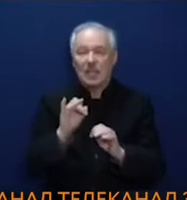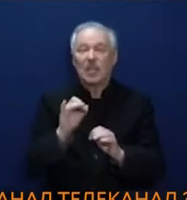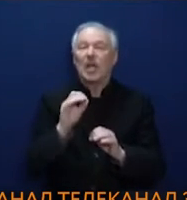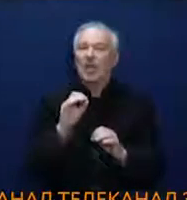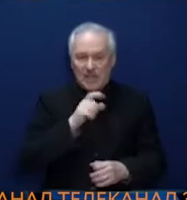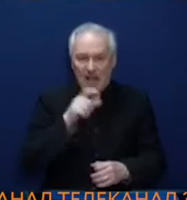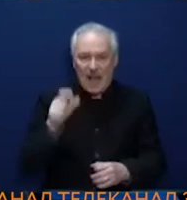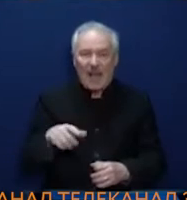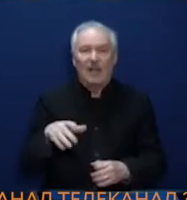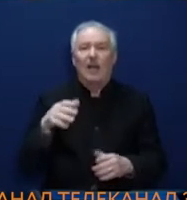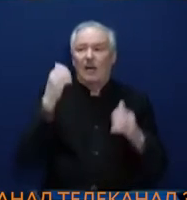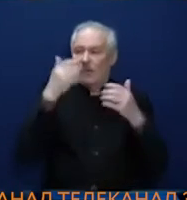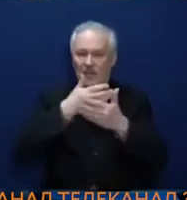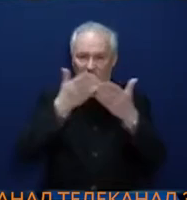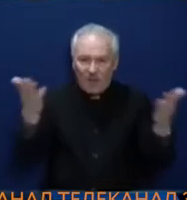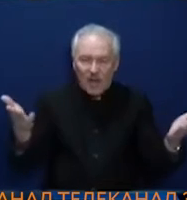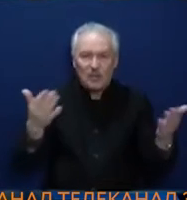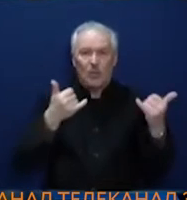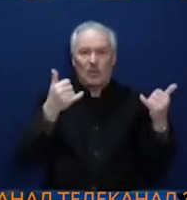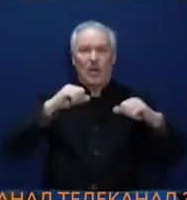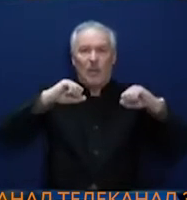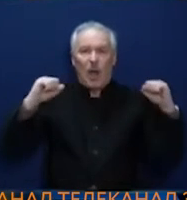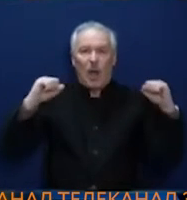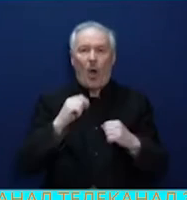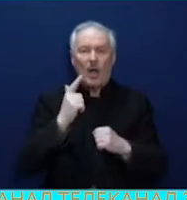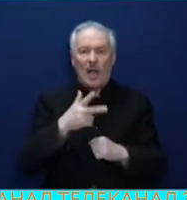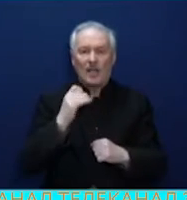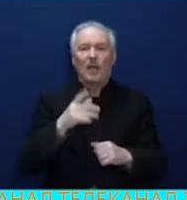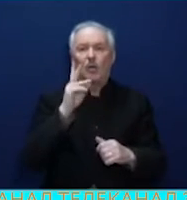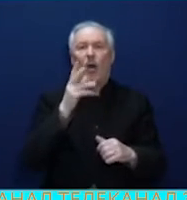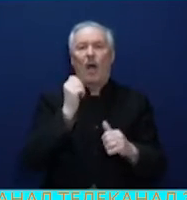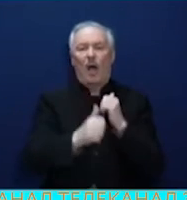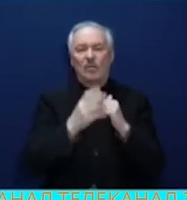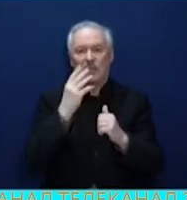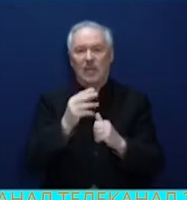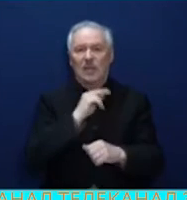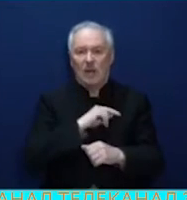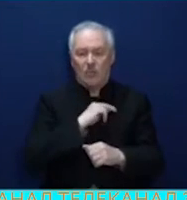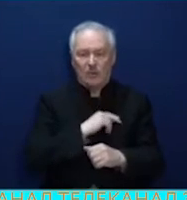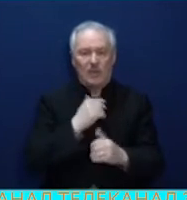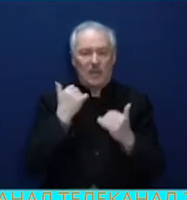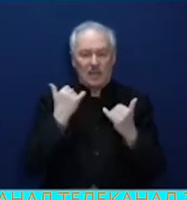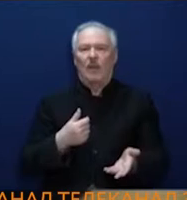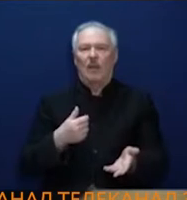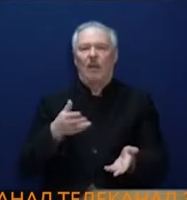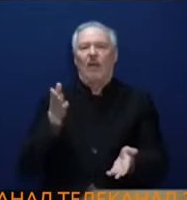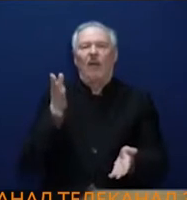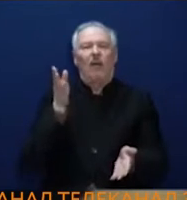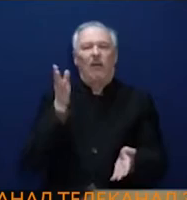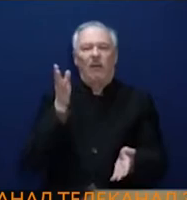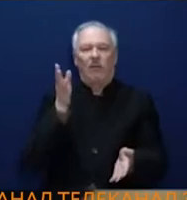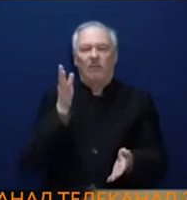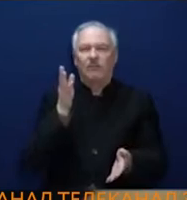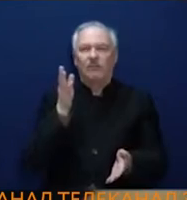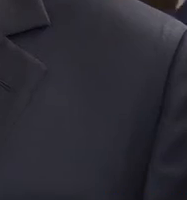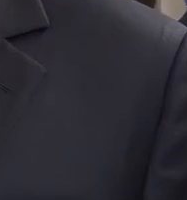очень благодарны. Комментируя обращение губернатора, глава Ленинского городского округа Алексей Спасский отметил, что в нашем муниципалитете предстоит решить